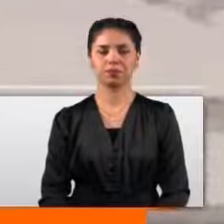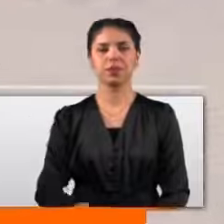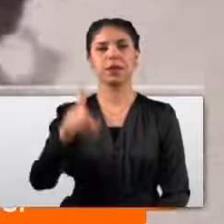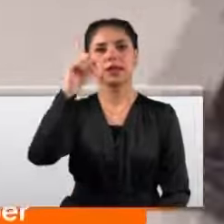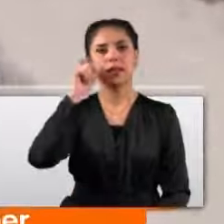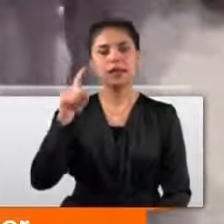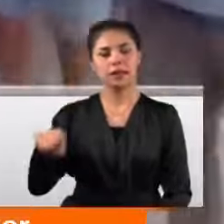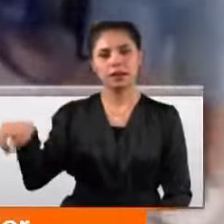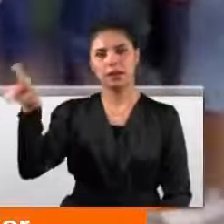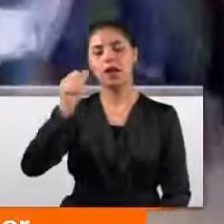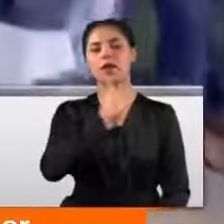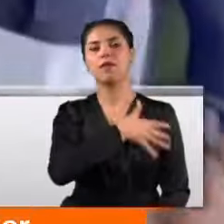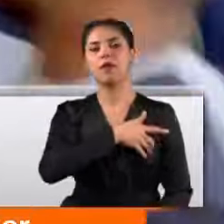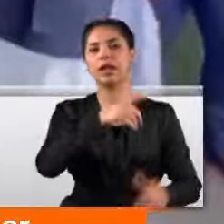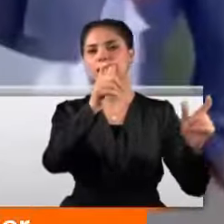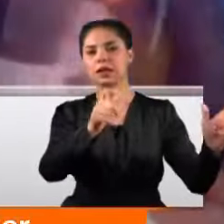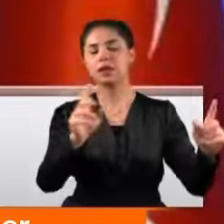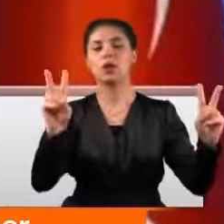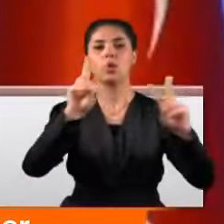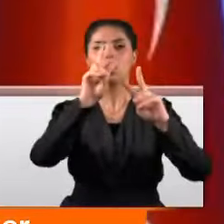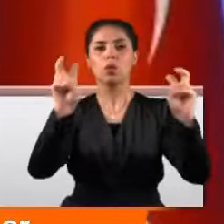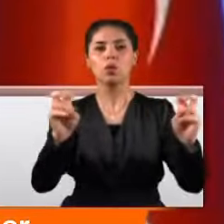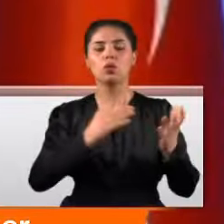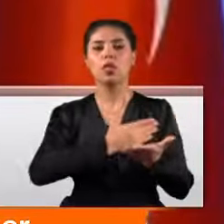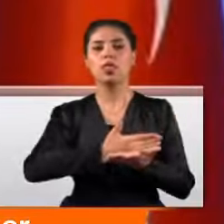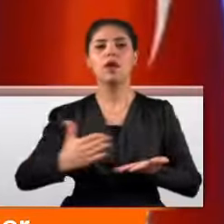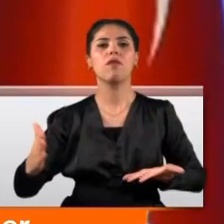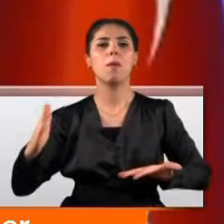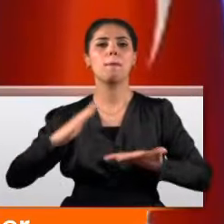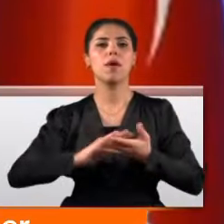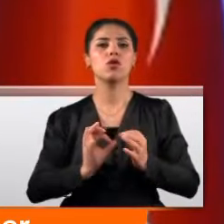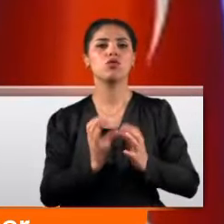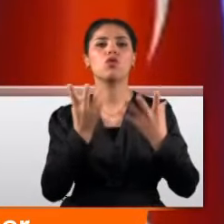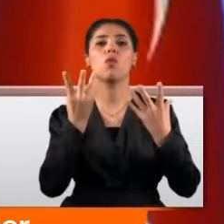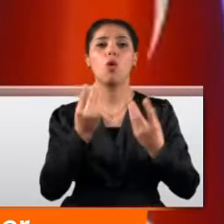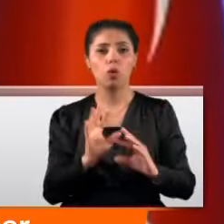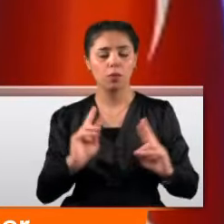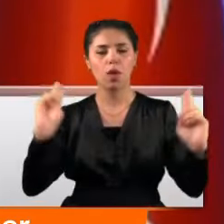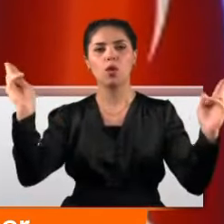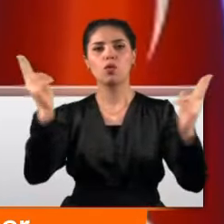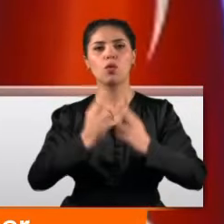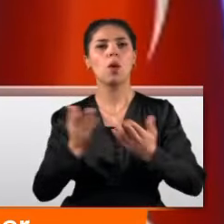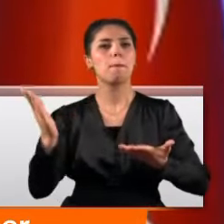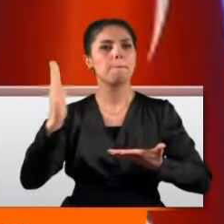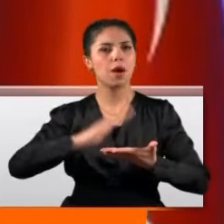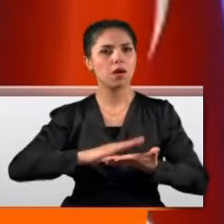İsrail, Filistin meselesine kalıcı çözüm getirmeden küresel barış ve